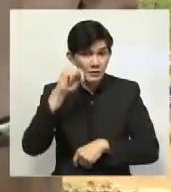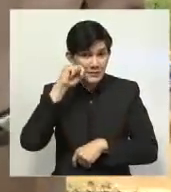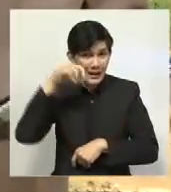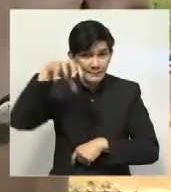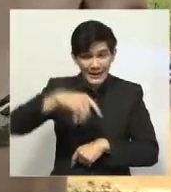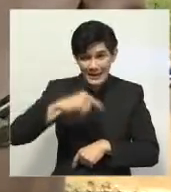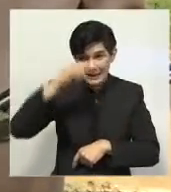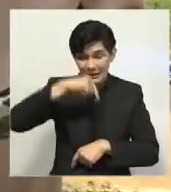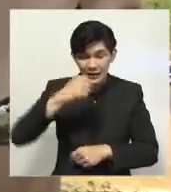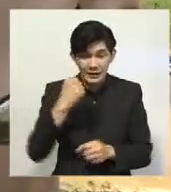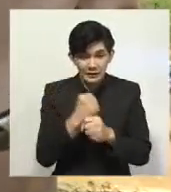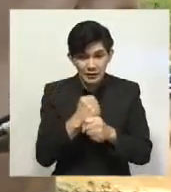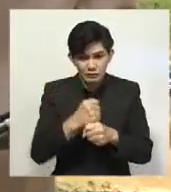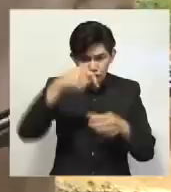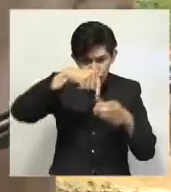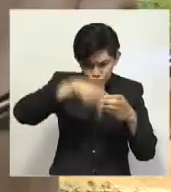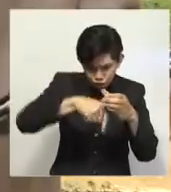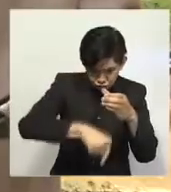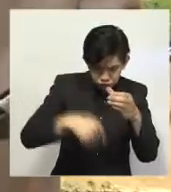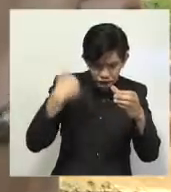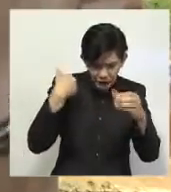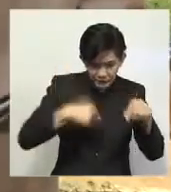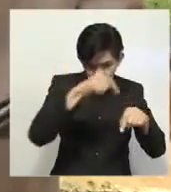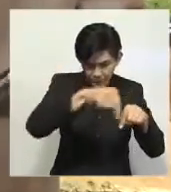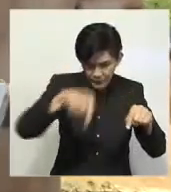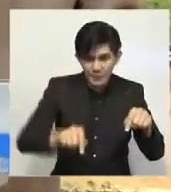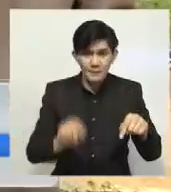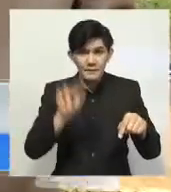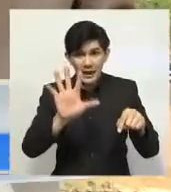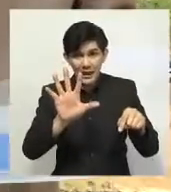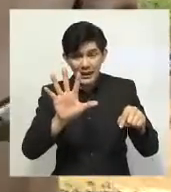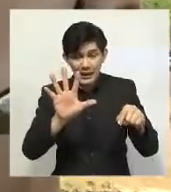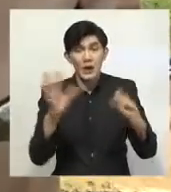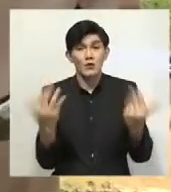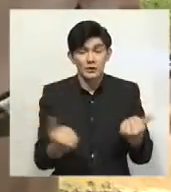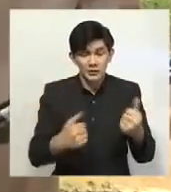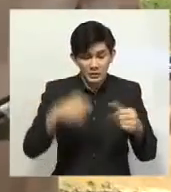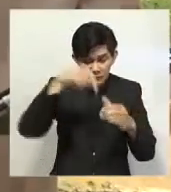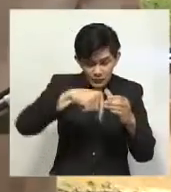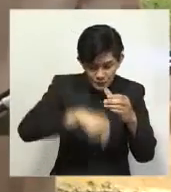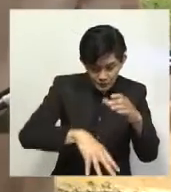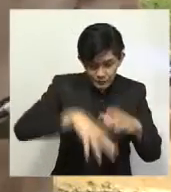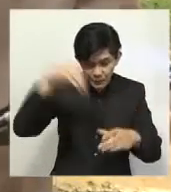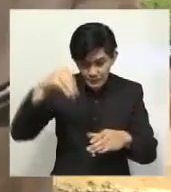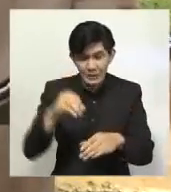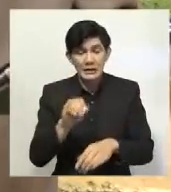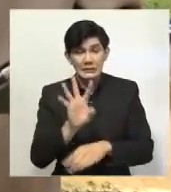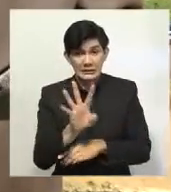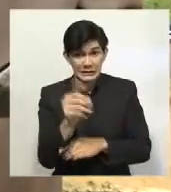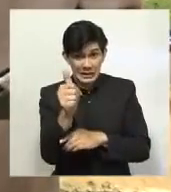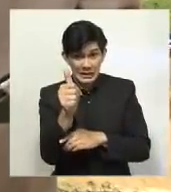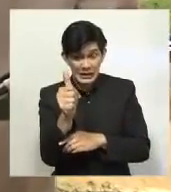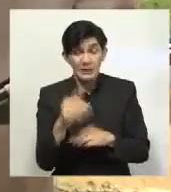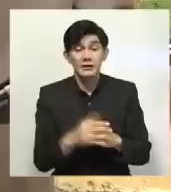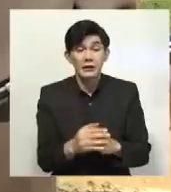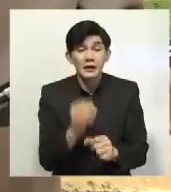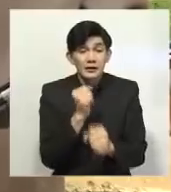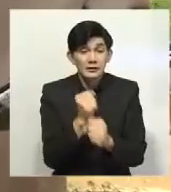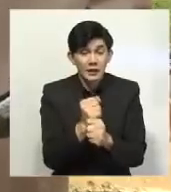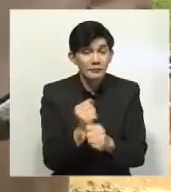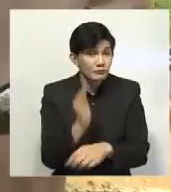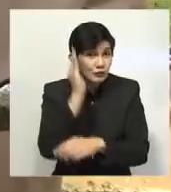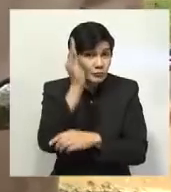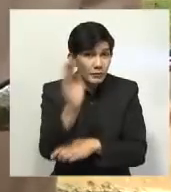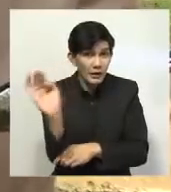ะครับได้ดำเนินการขุดเจาะน้ำบาดาลไปแล้วกว่า5จุดครับซึ่งในขณะนี้นะครับสามารถขุดได้แล้วประมาณ4จุดซึ่งการดำเนินการระ